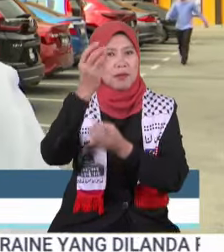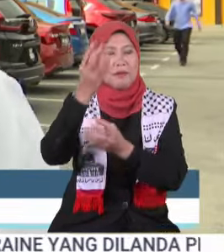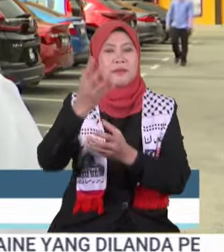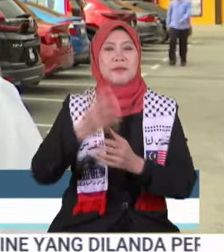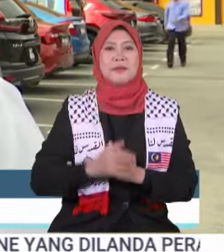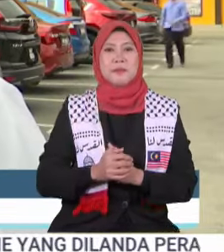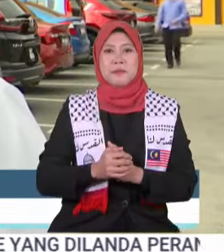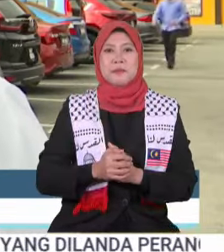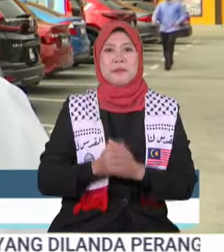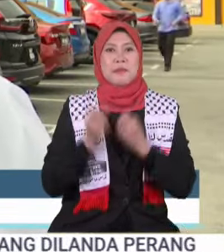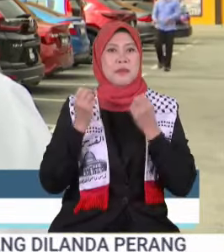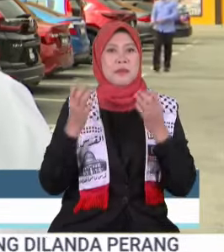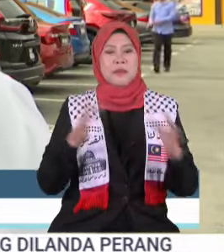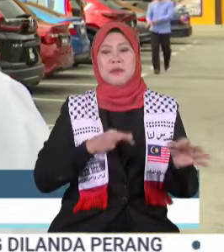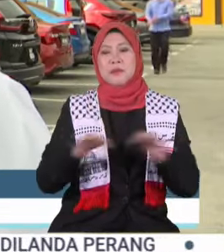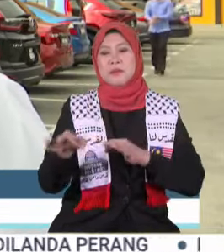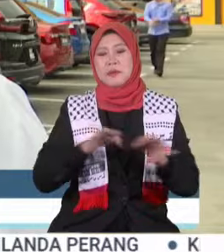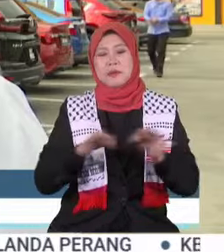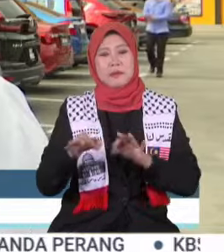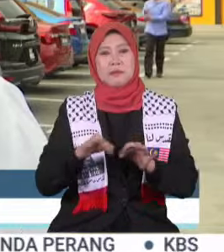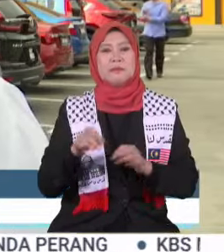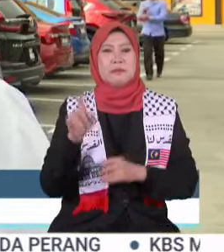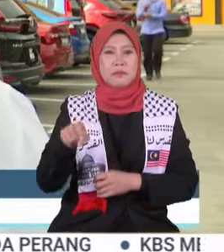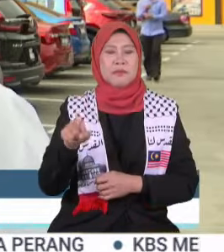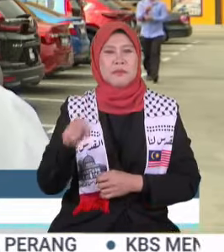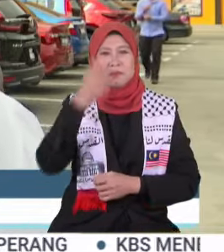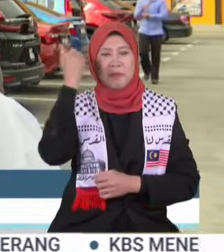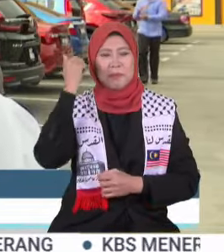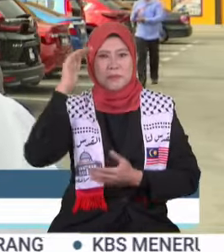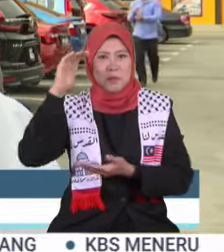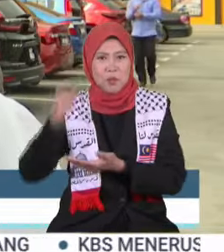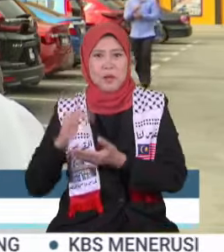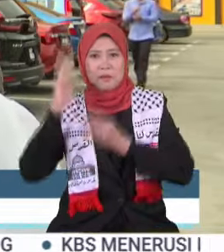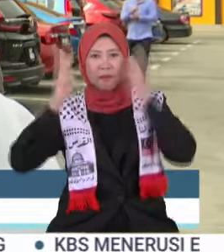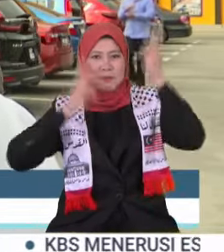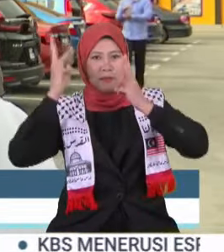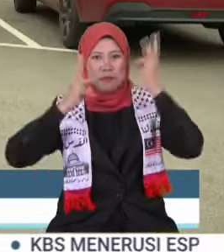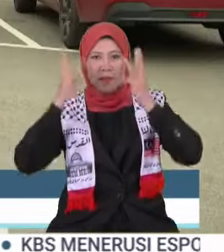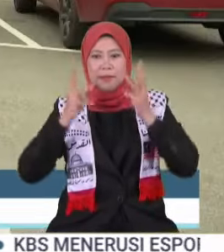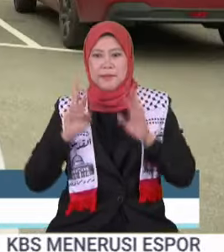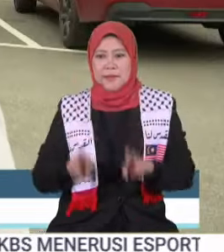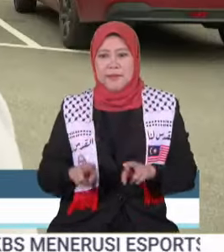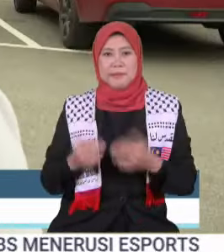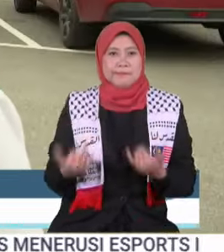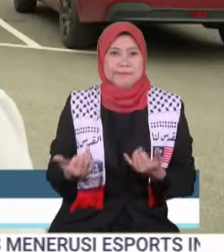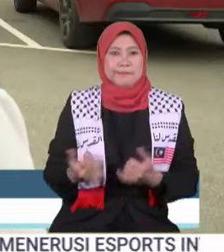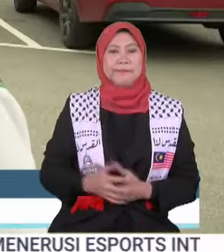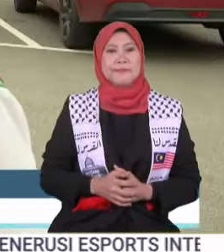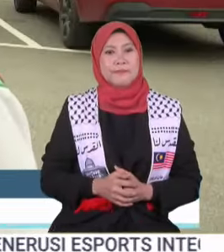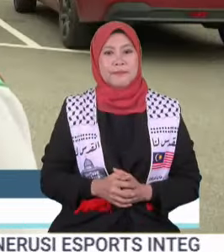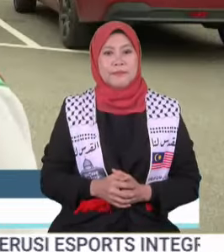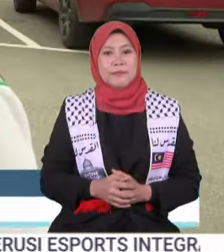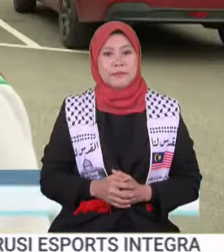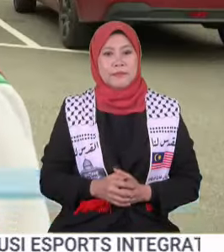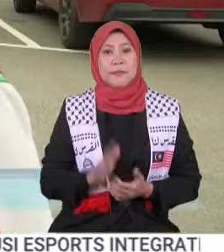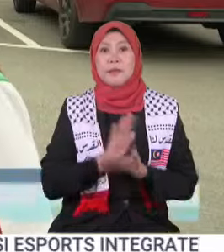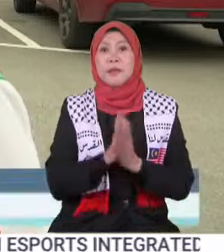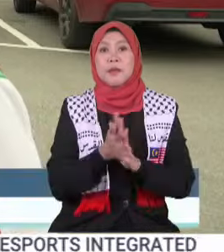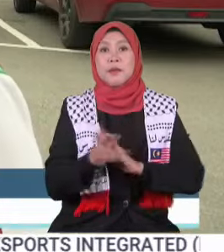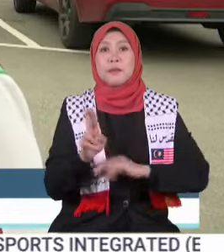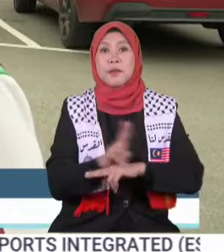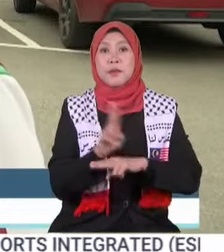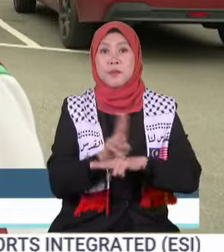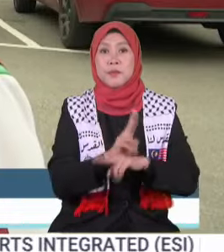apa penerangan dan mengurangkan kegusaran di kalangan rakyat pada hari ini sebagai pengguna